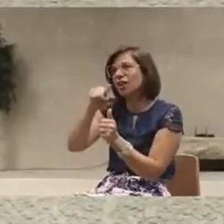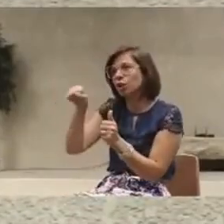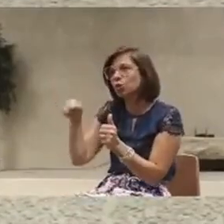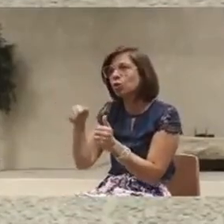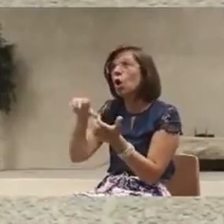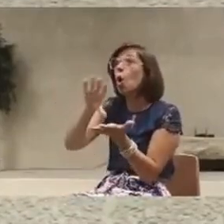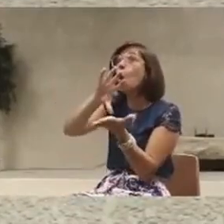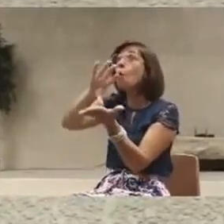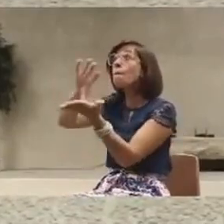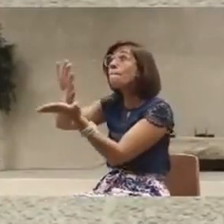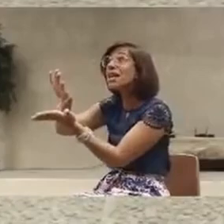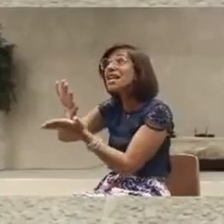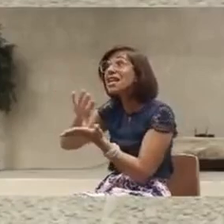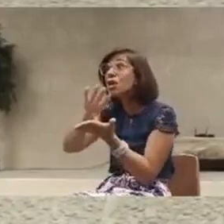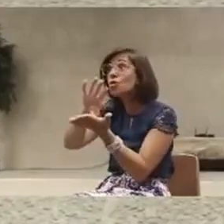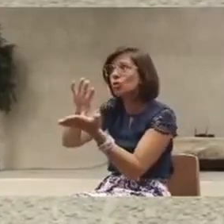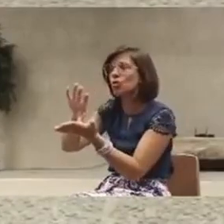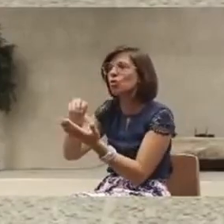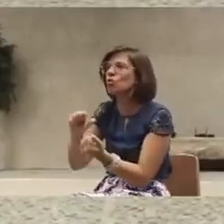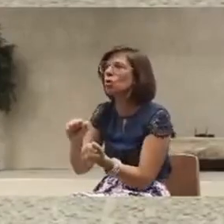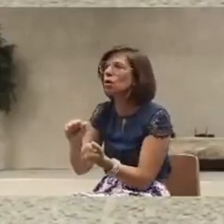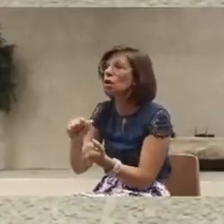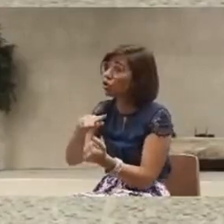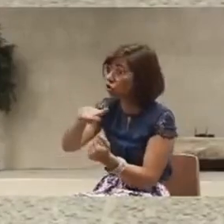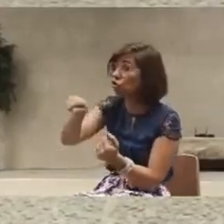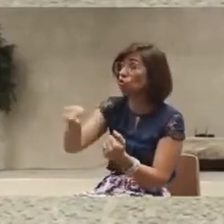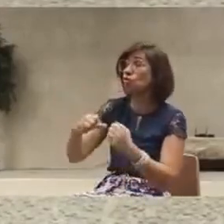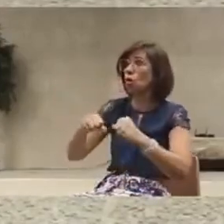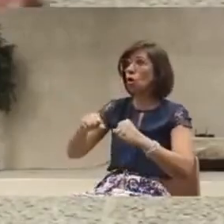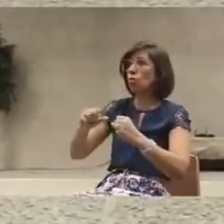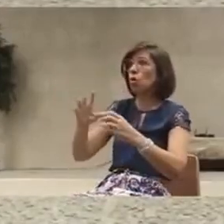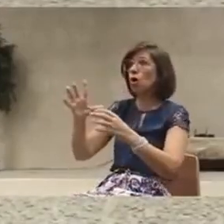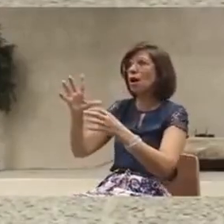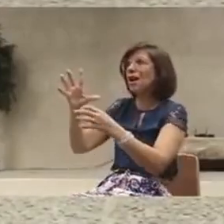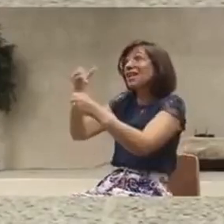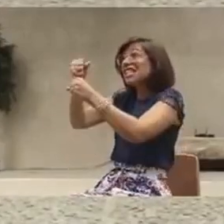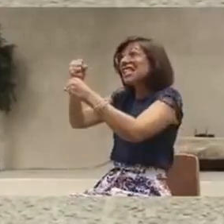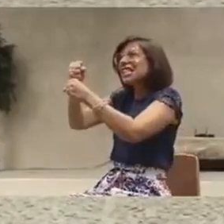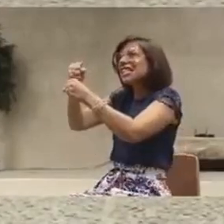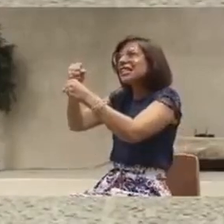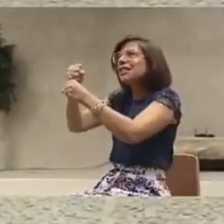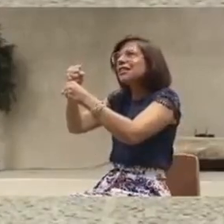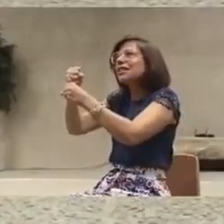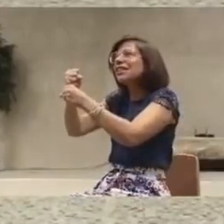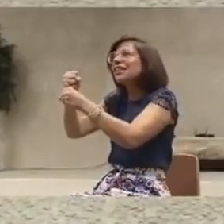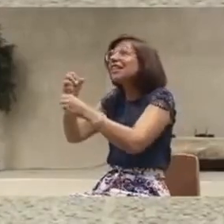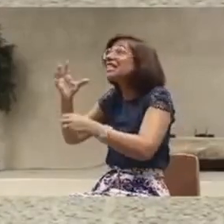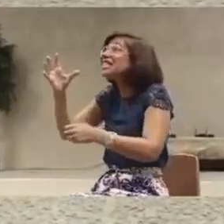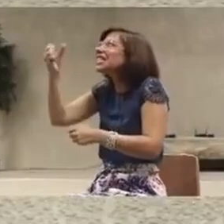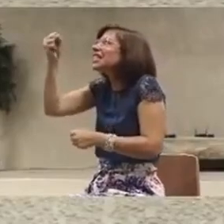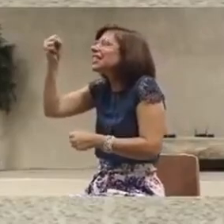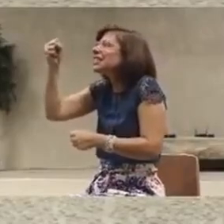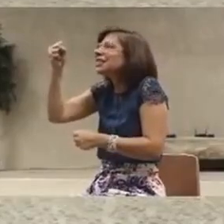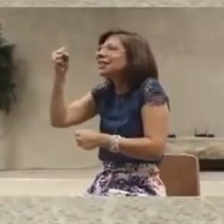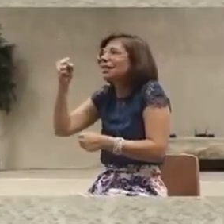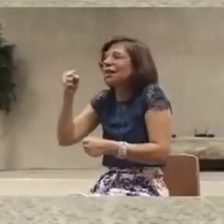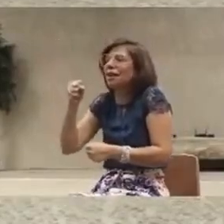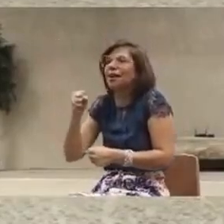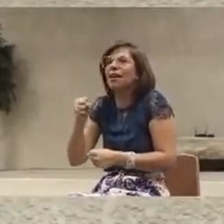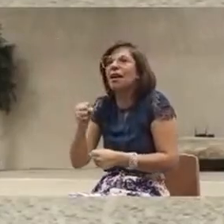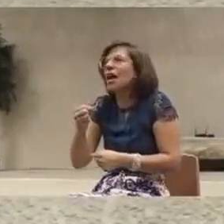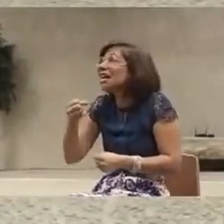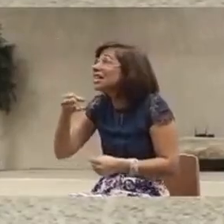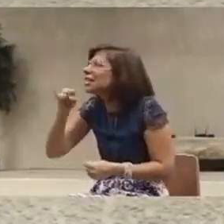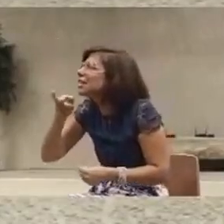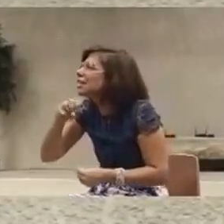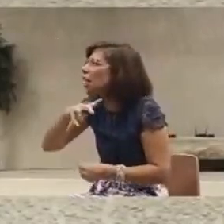de nous. Tu peux le saisir si tu ouvres ton cœur, si tu crois en lui. Si tu t'appuies sur lui, si tu cherches